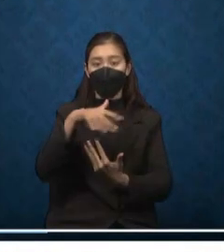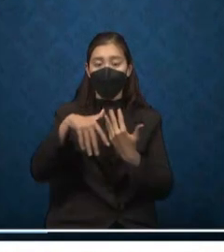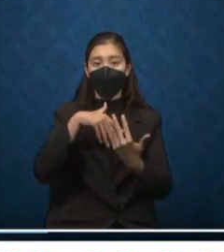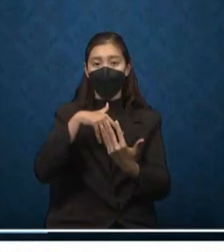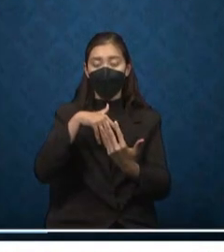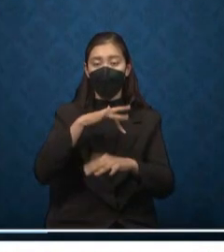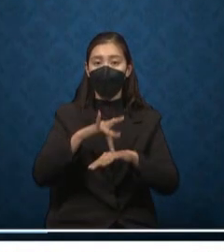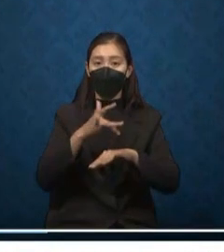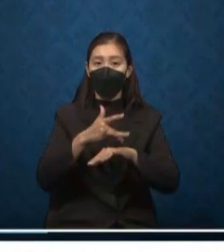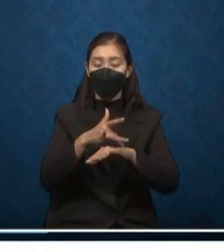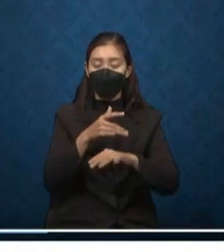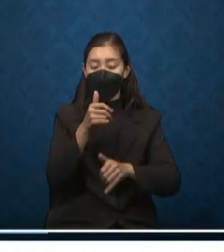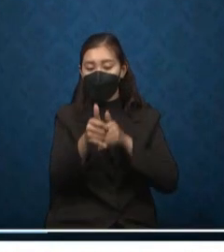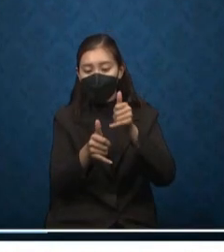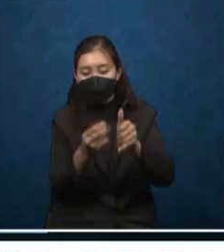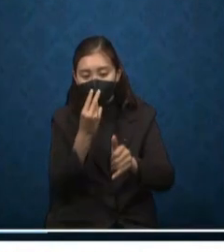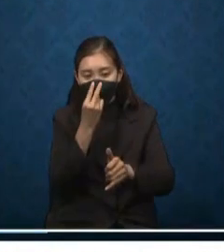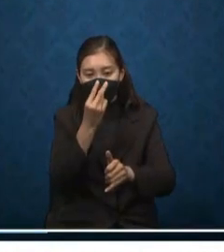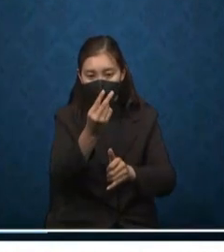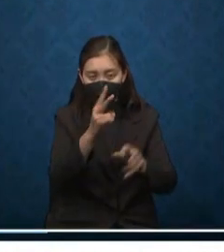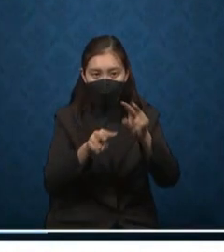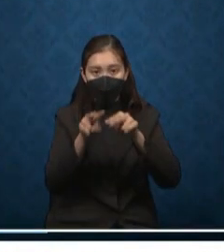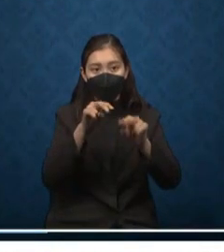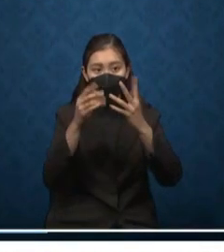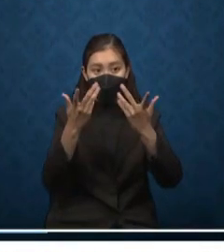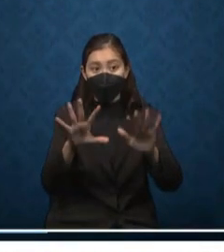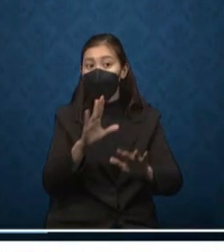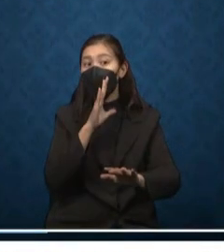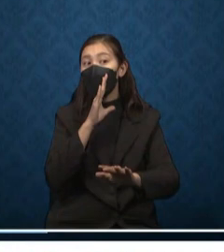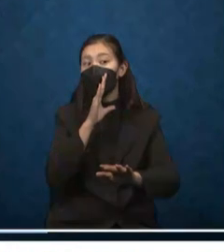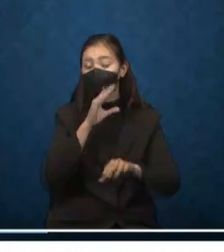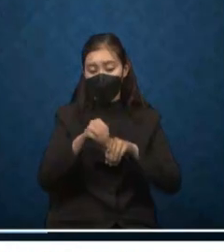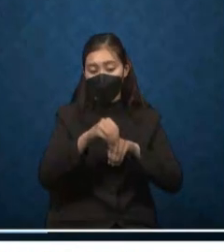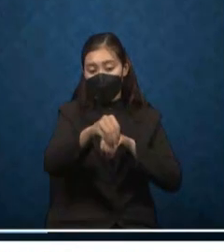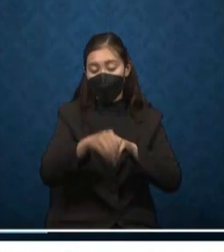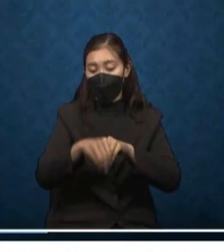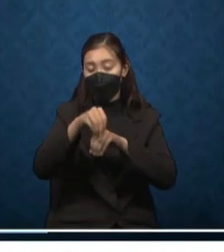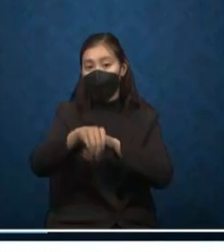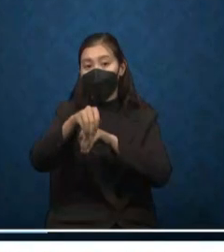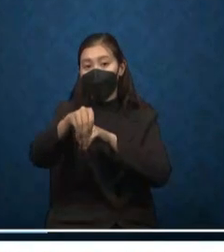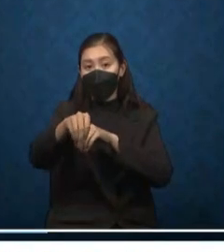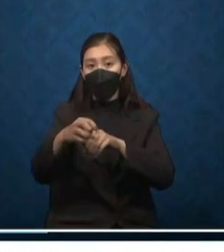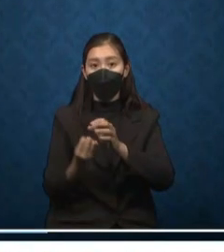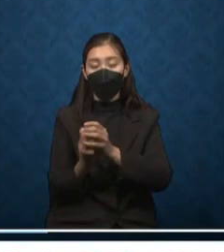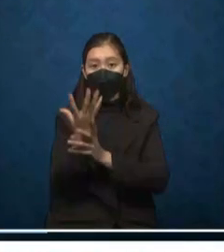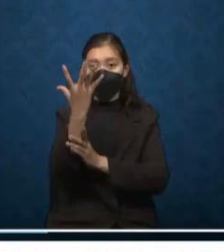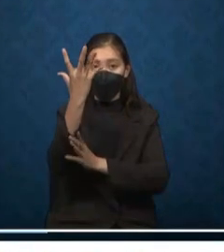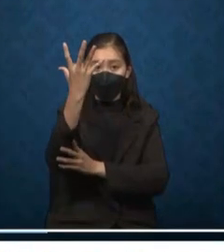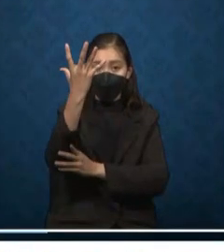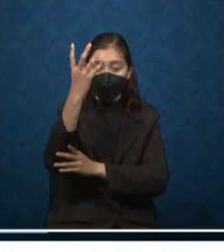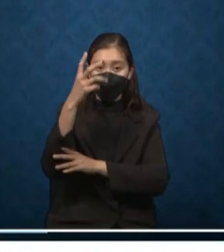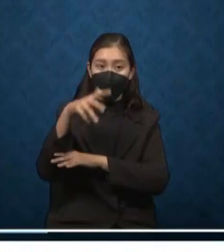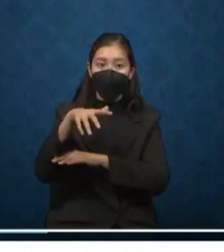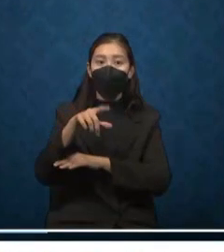าหากเป็นป่าบกหากเป็นการปลูกไม้ยืนต้นเพื่อประโยชน์ในการใช้เนื้อไม้กติกาของรัฐเขียนเอาไว้ว่าต้